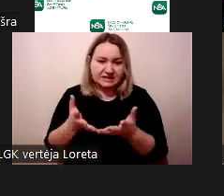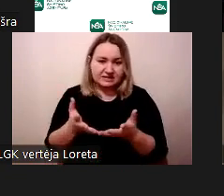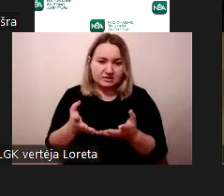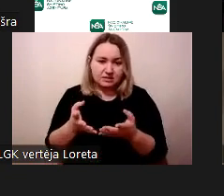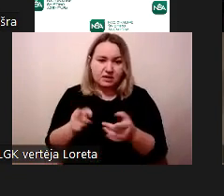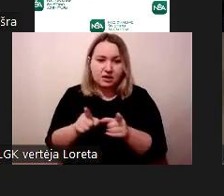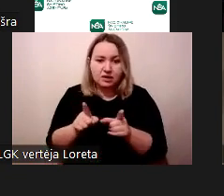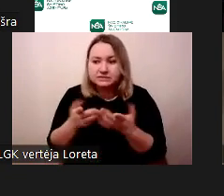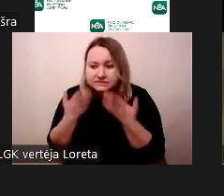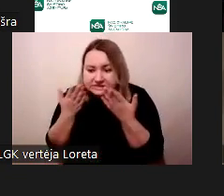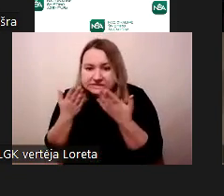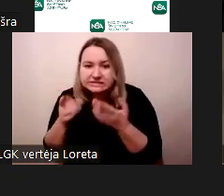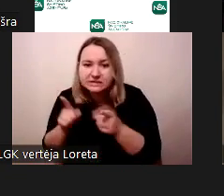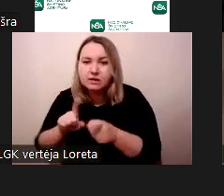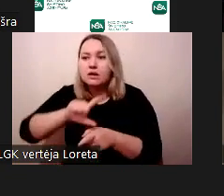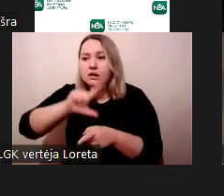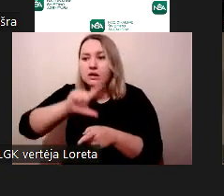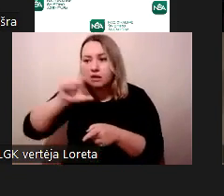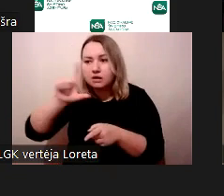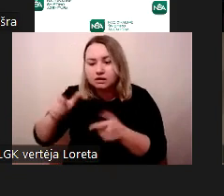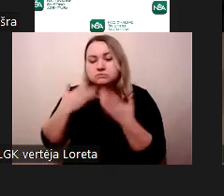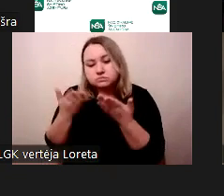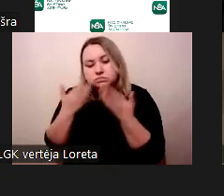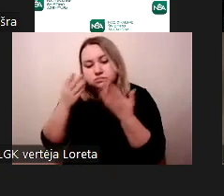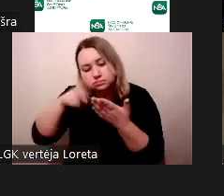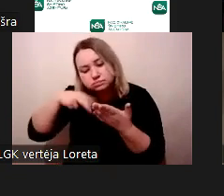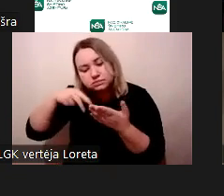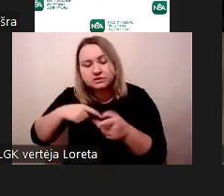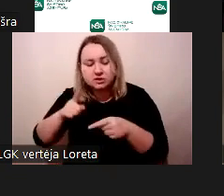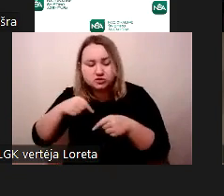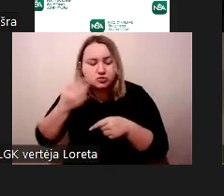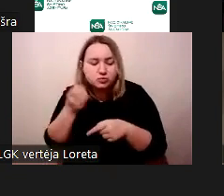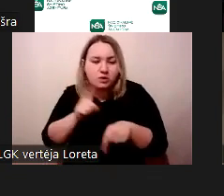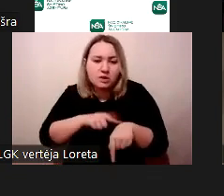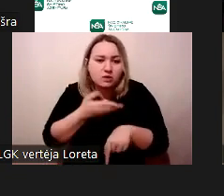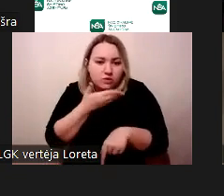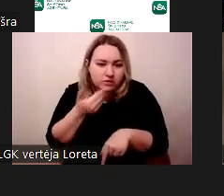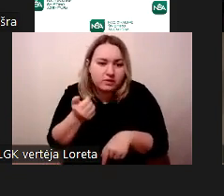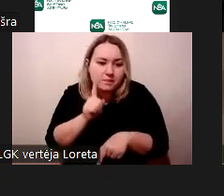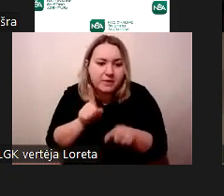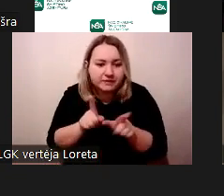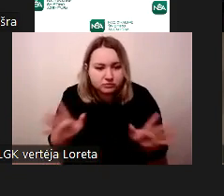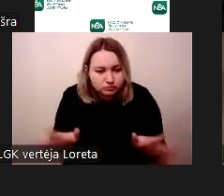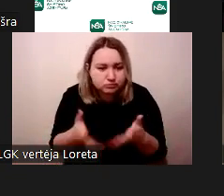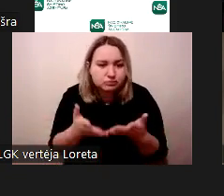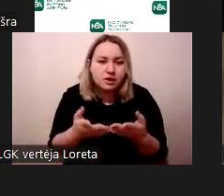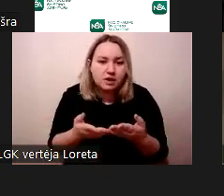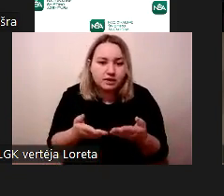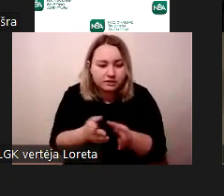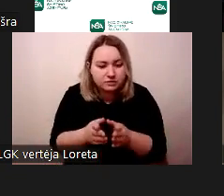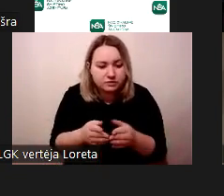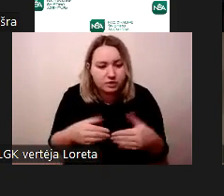patį galbūt skaitimą, ilgą ypač skaitimą, nėra laiko, aš suprantu. Yra to mokytojų užduotis